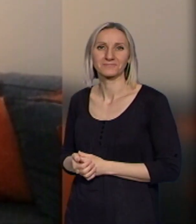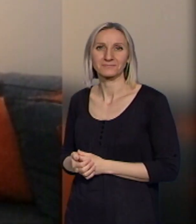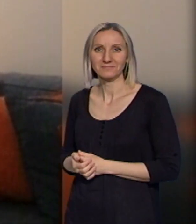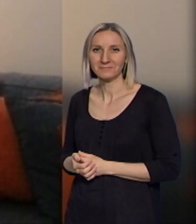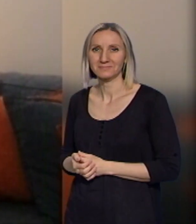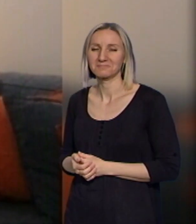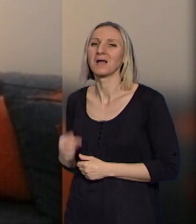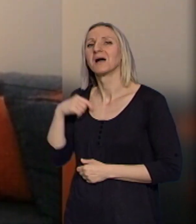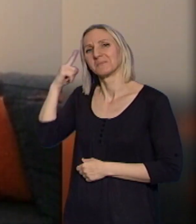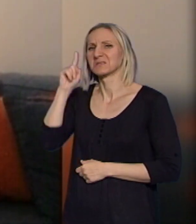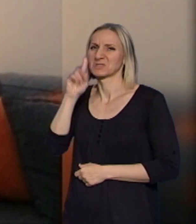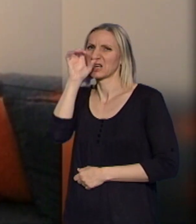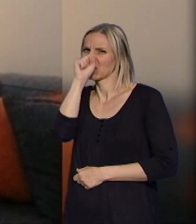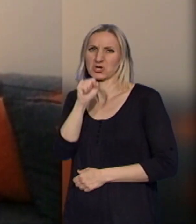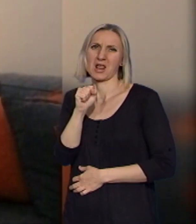se neće naljutiti jer